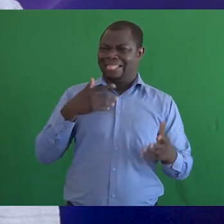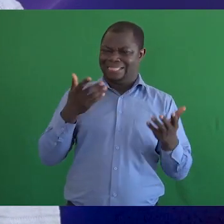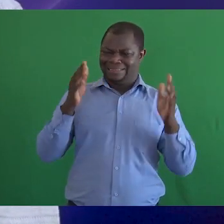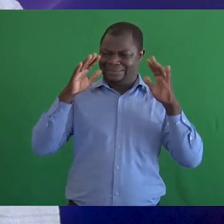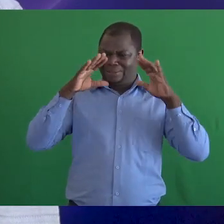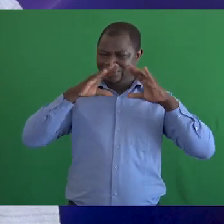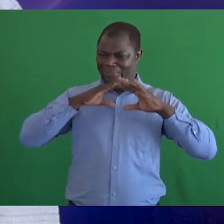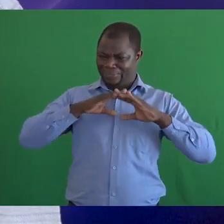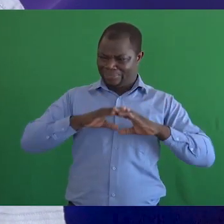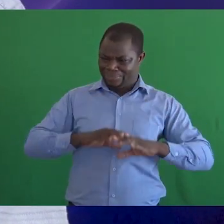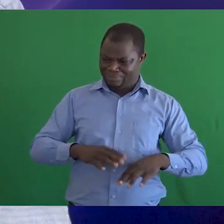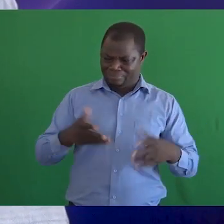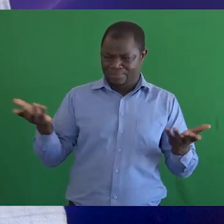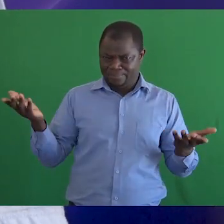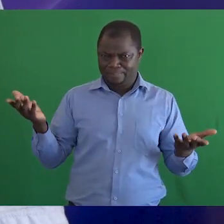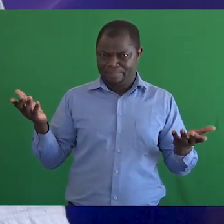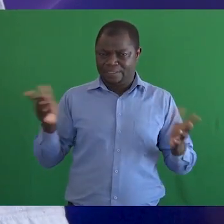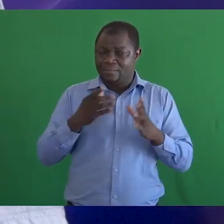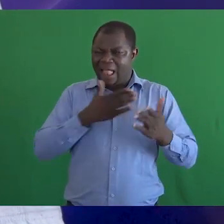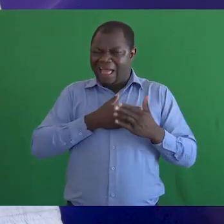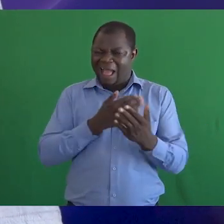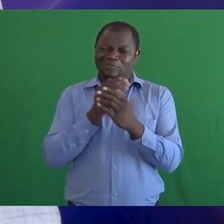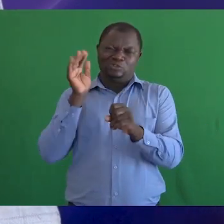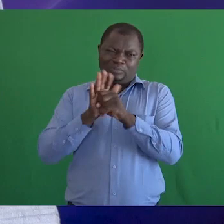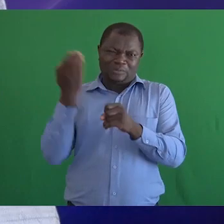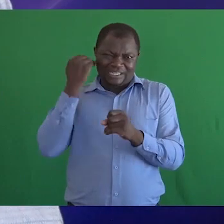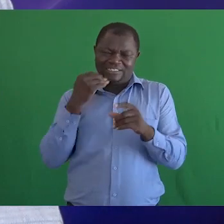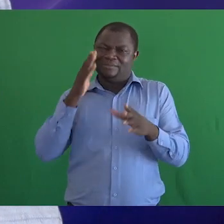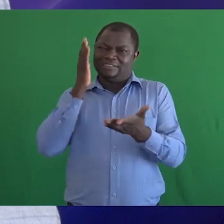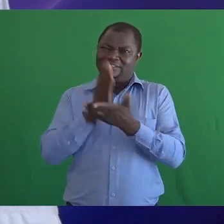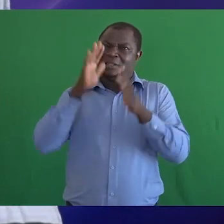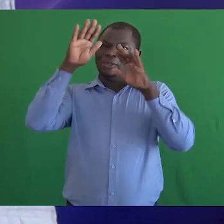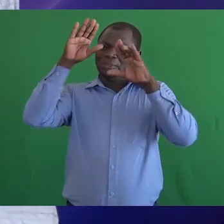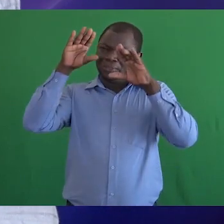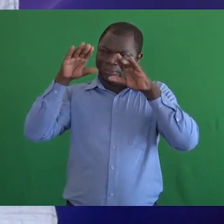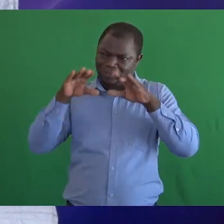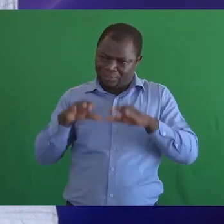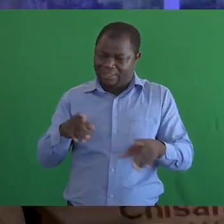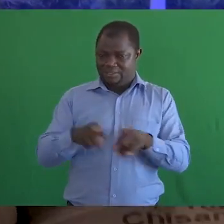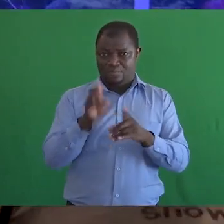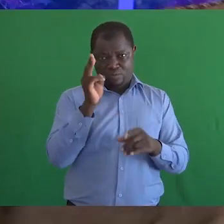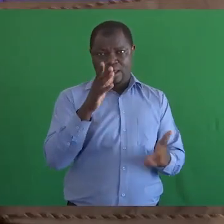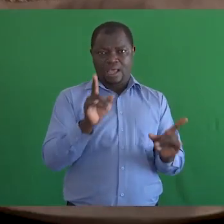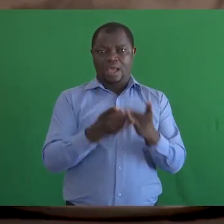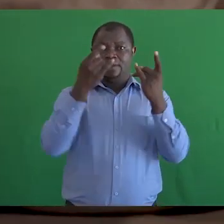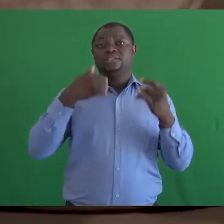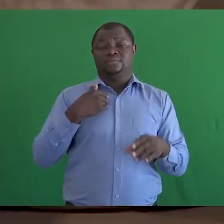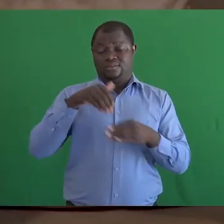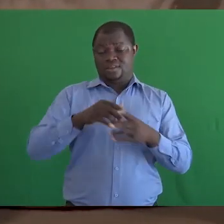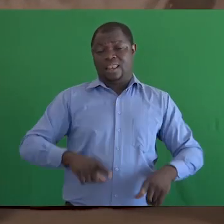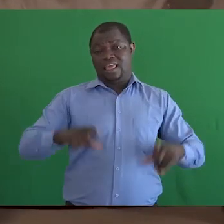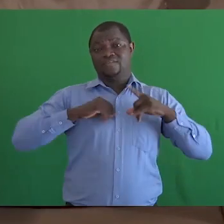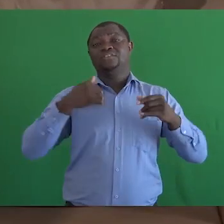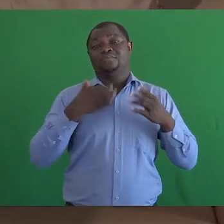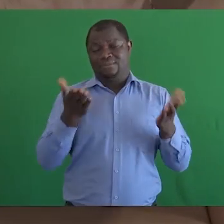ndo nyaya dzinonge dzichiitika sekuti ndo zvinozova tibata manje magariro edu mashoko